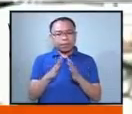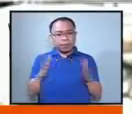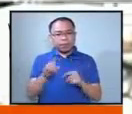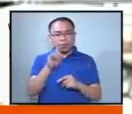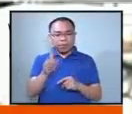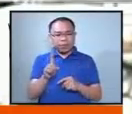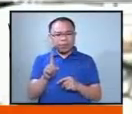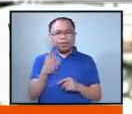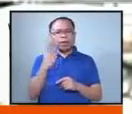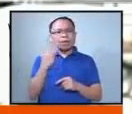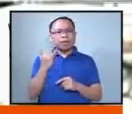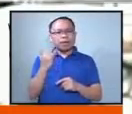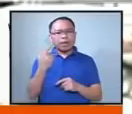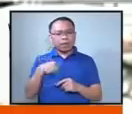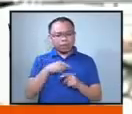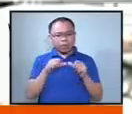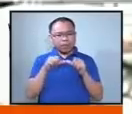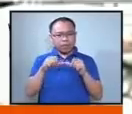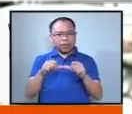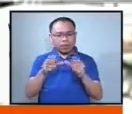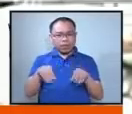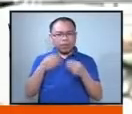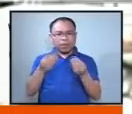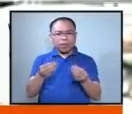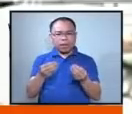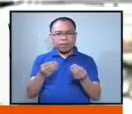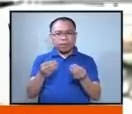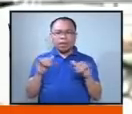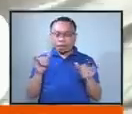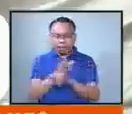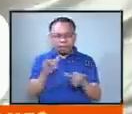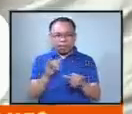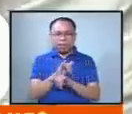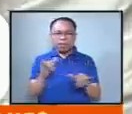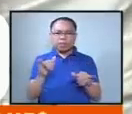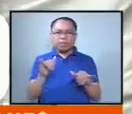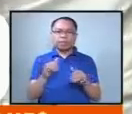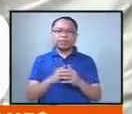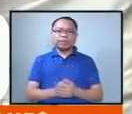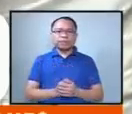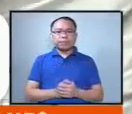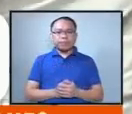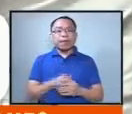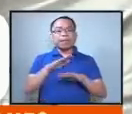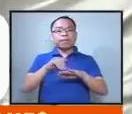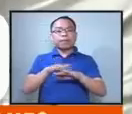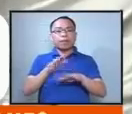is, why did we continue to give them the same incentives? Ipatatawag ang mga